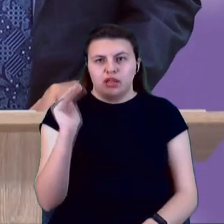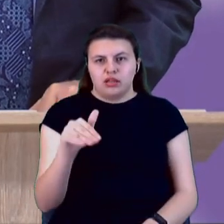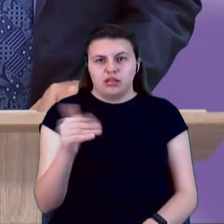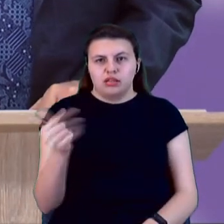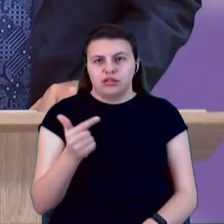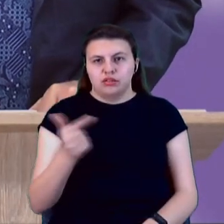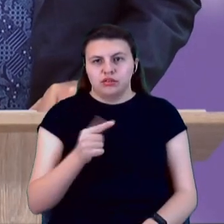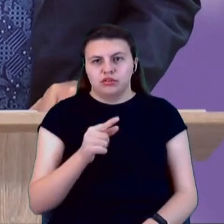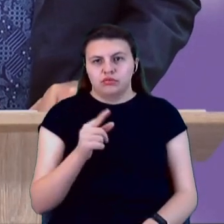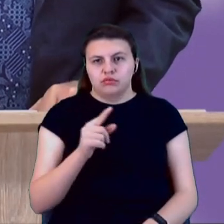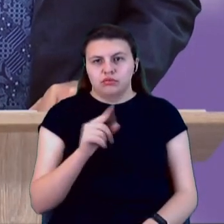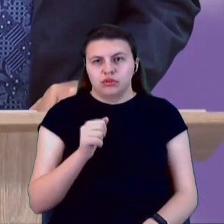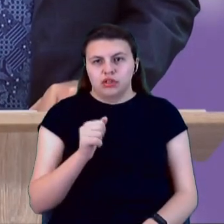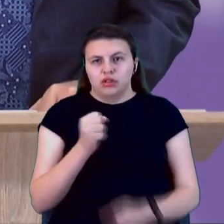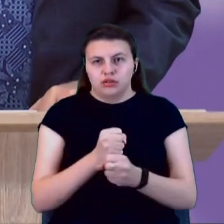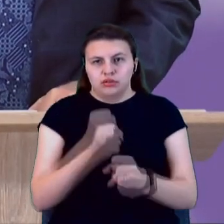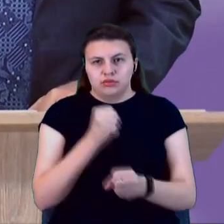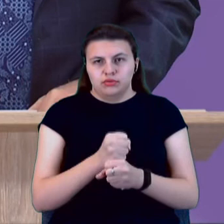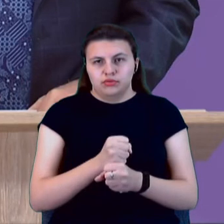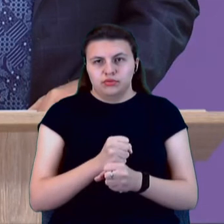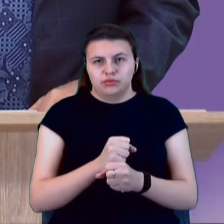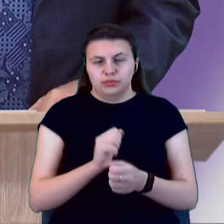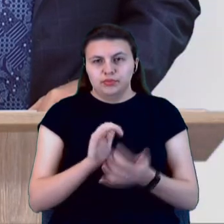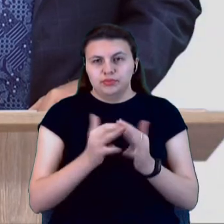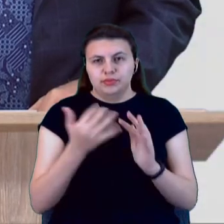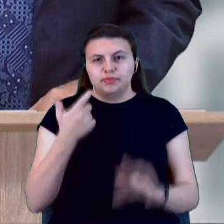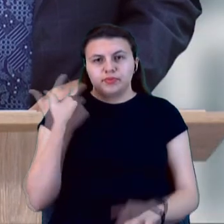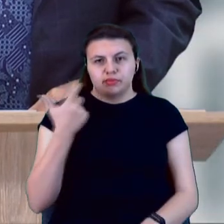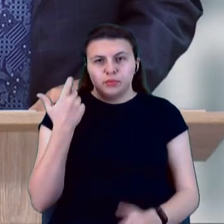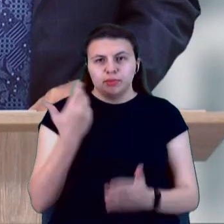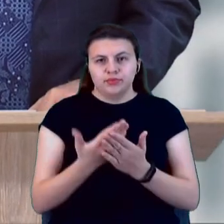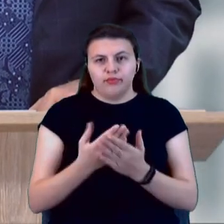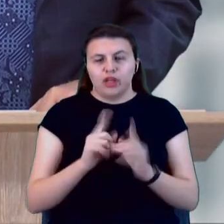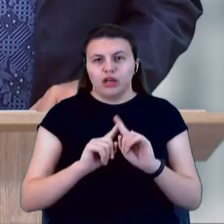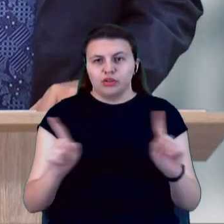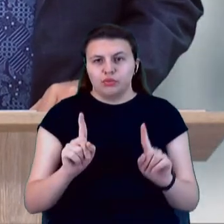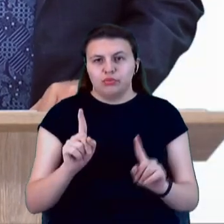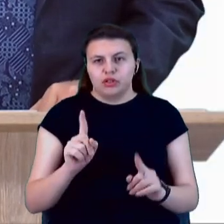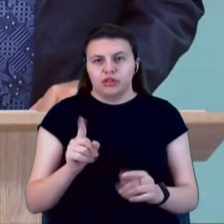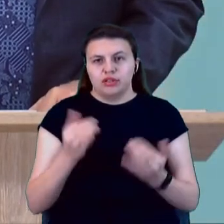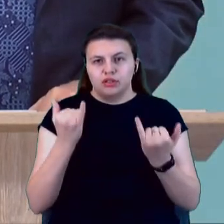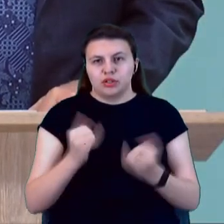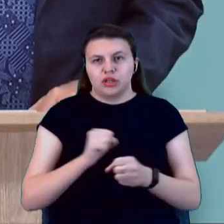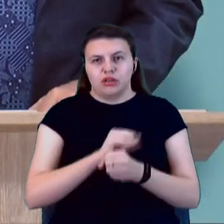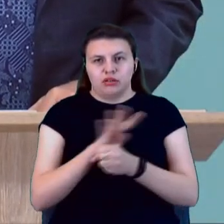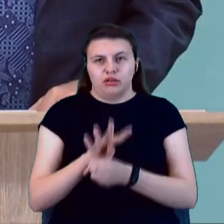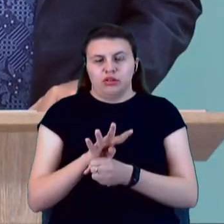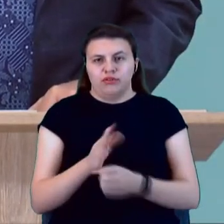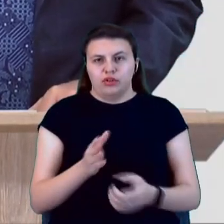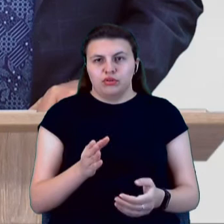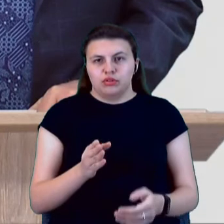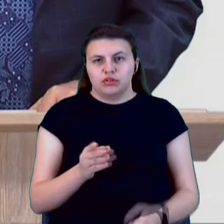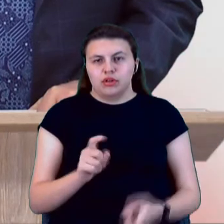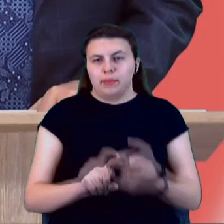работу на сельхозугодьях. Это особенно актуально сейчас, когда вот эпидемия коронавируса. Я думаю,